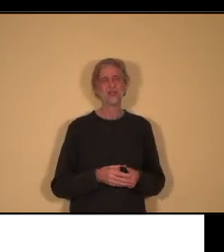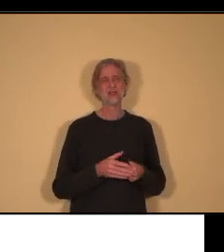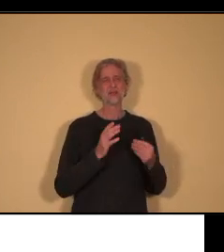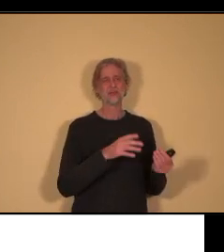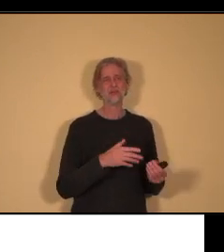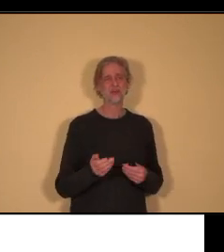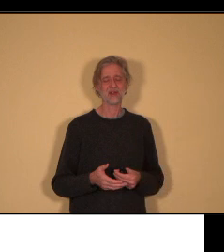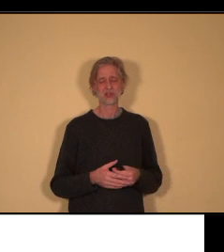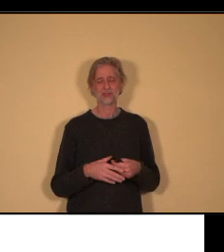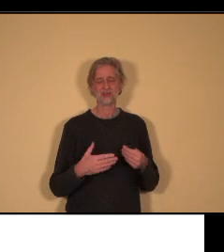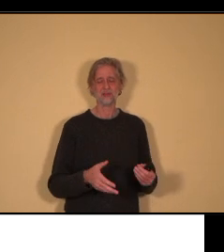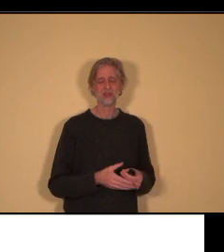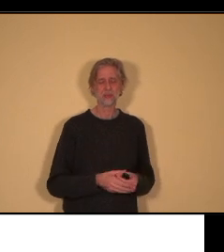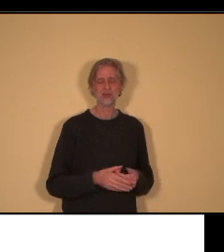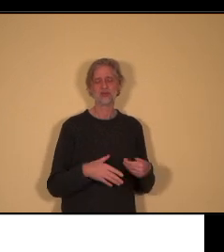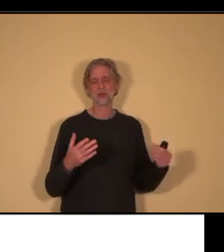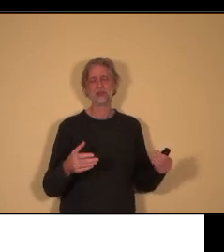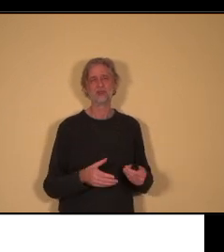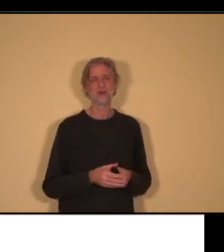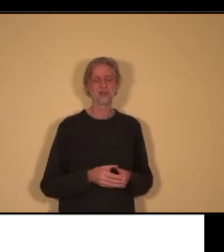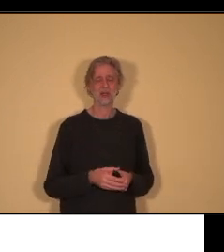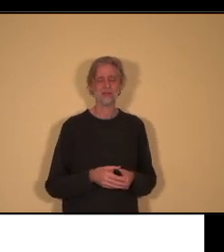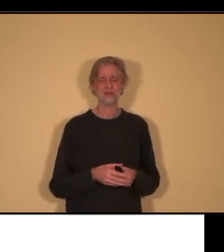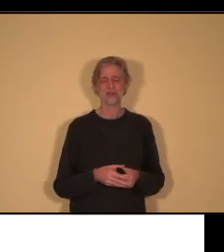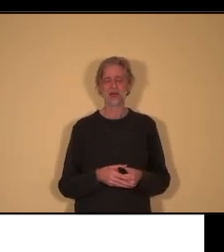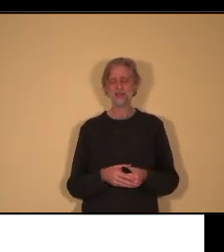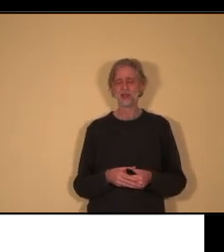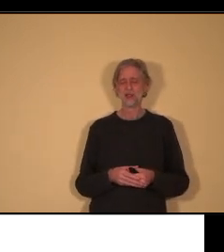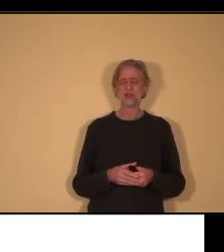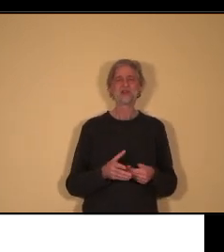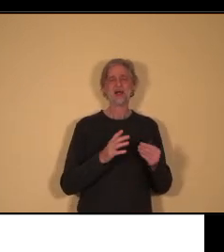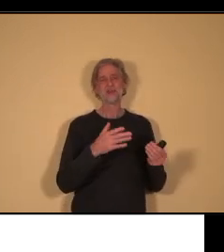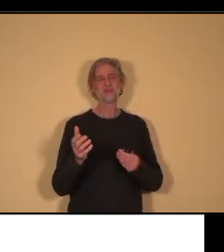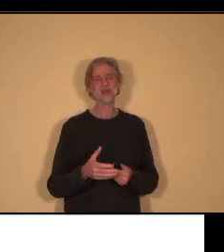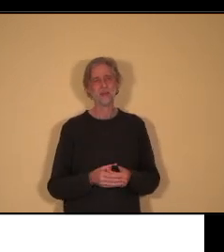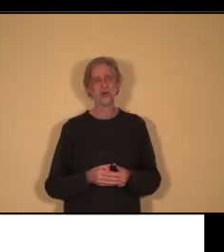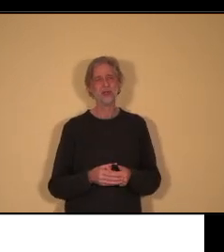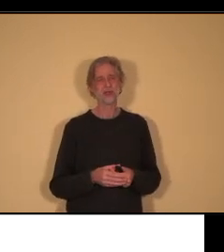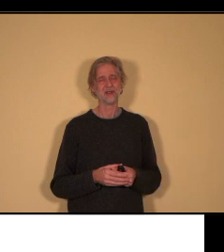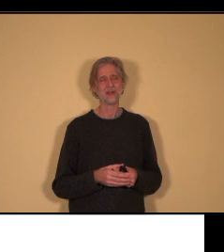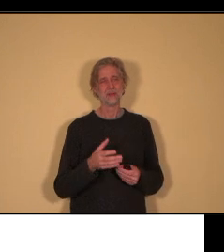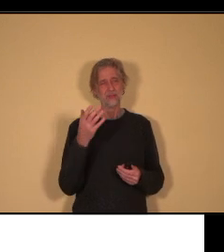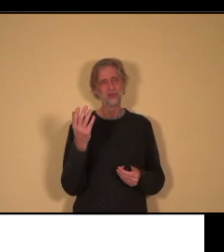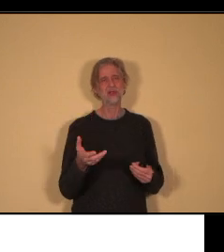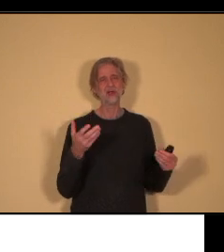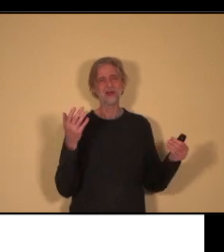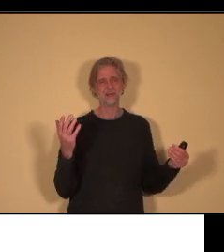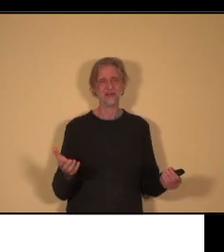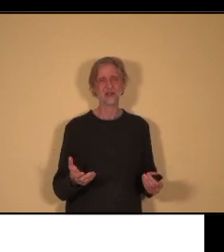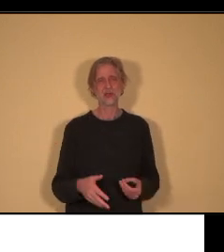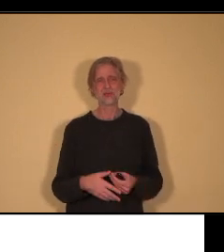ist die Dichte von flüssigem Wasserstoff an seinem Siedepunkt, also bei minus 253 Grad? bis 71 Gramm pro Liter.